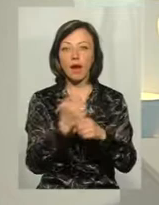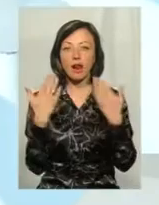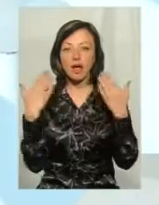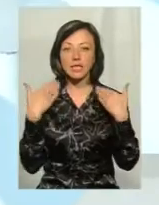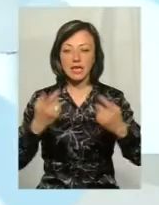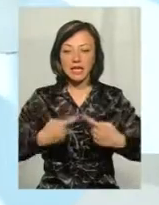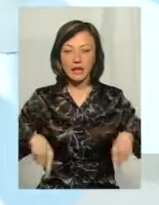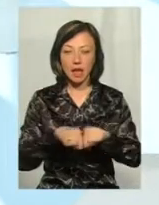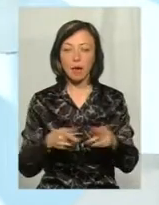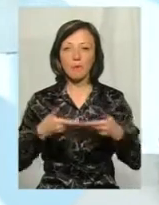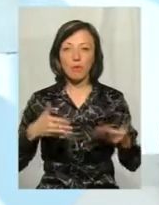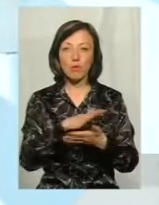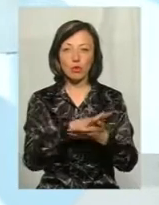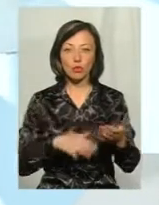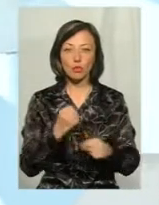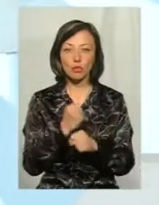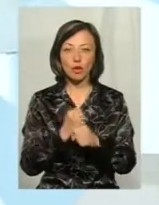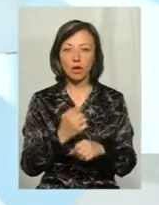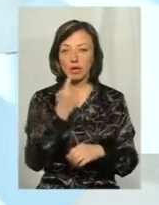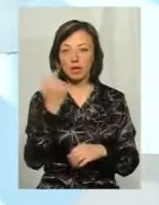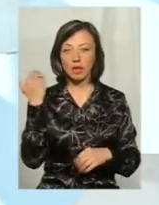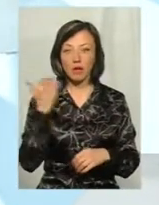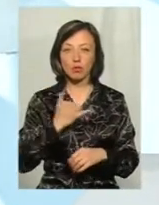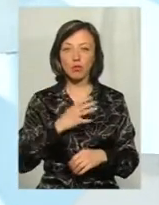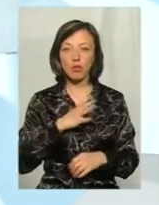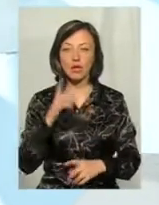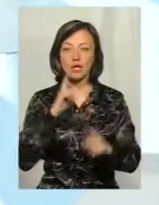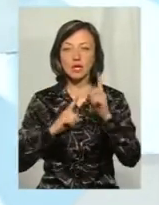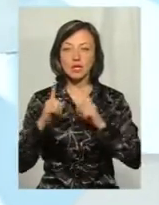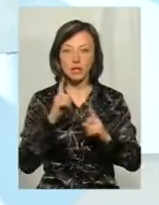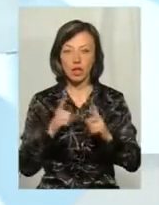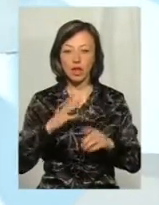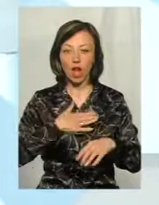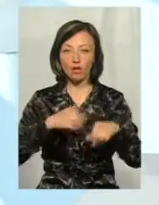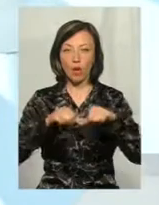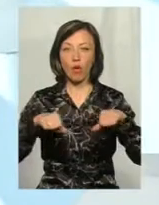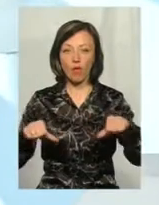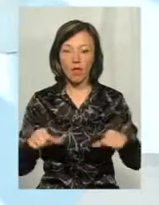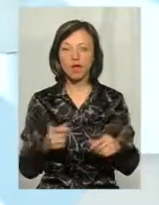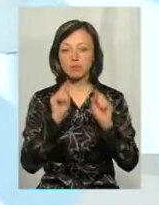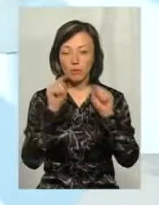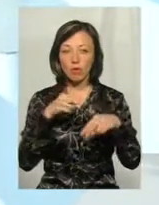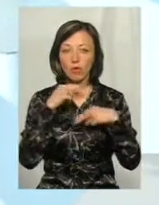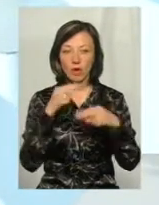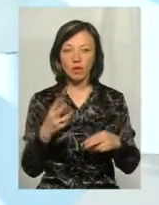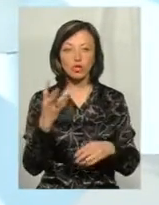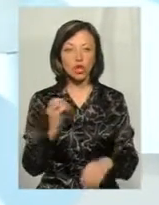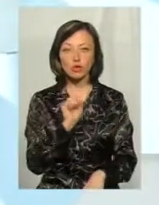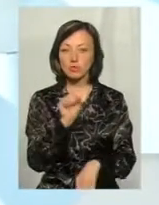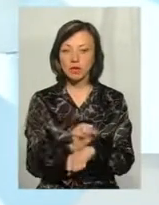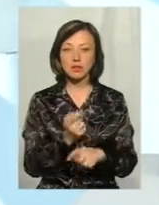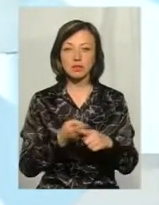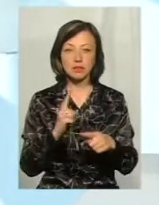Ми продовжуємо цю роботу. Недавно у нас було засідання, значить, нашої колегії обласного управління. Ми звертали увагу ще раз, що ми не зупиняємося на